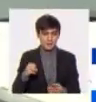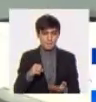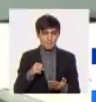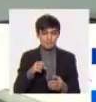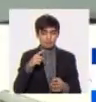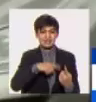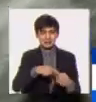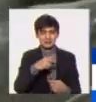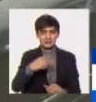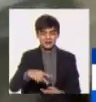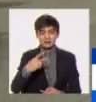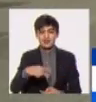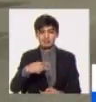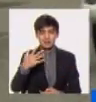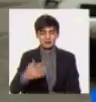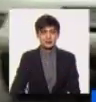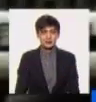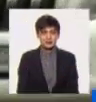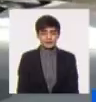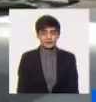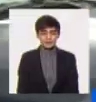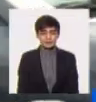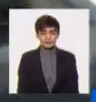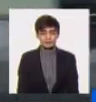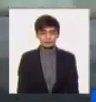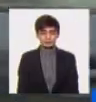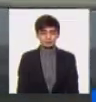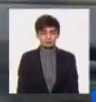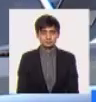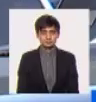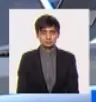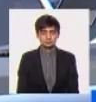2025». Ардак Камал, Влад Шишко, Информбюро, Алматы.